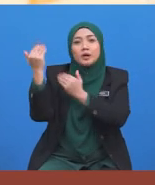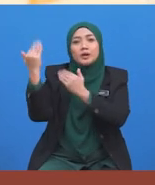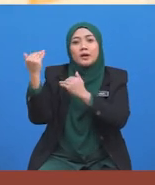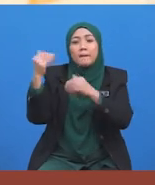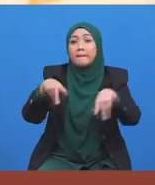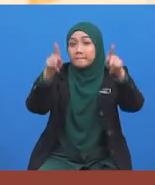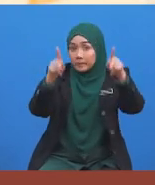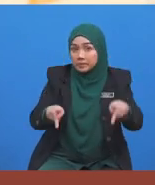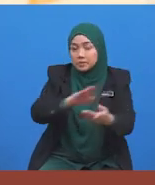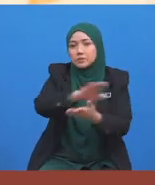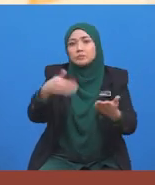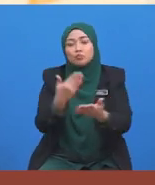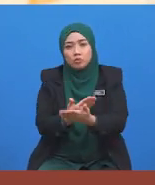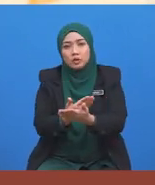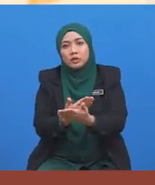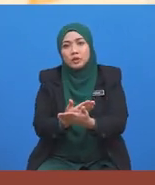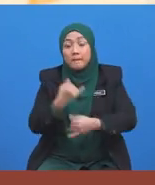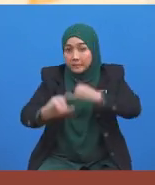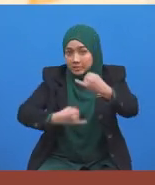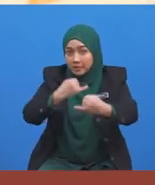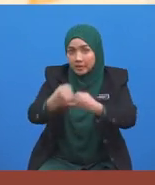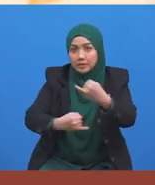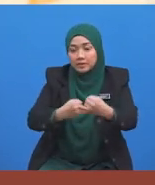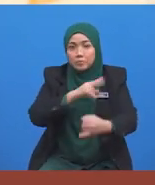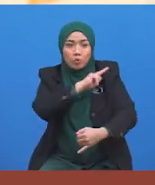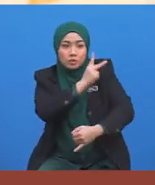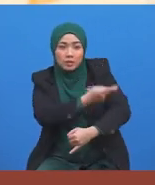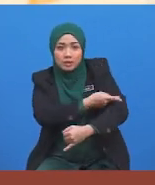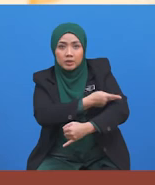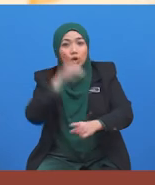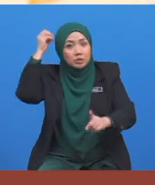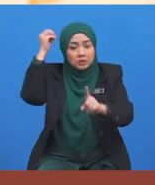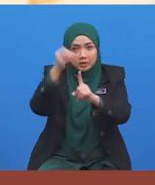harap pelajar berjaya menguasai objektif pembelajaran kita pada hari ini.